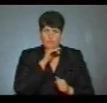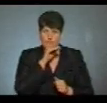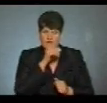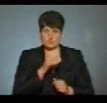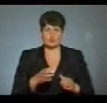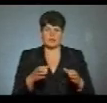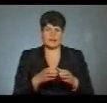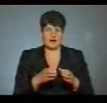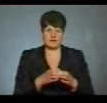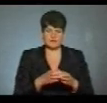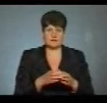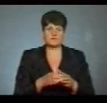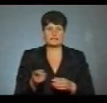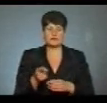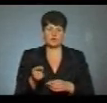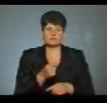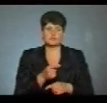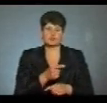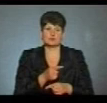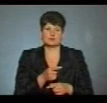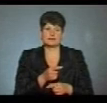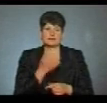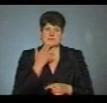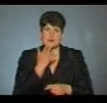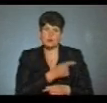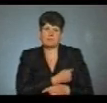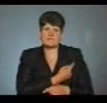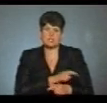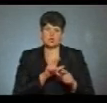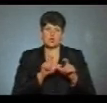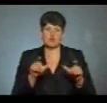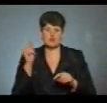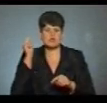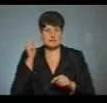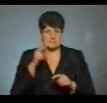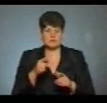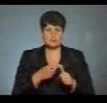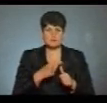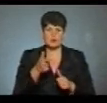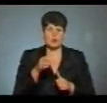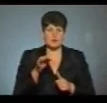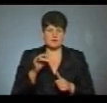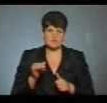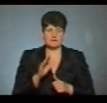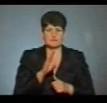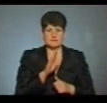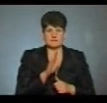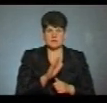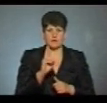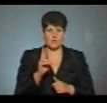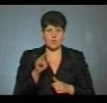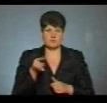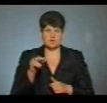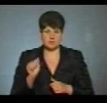інфекційних хвороб та епідеміології Тернопільського національного медичного університету імені Івана Горбачевського Василь Копча. Мої вітання. Добрий